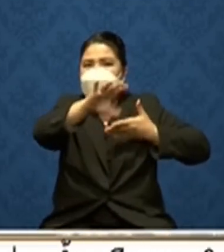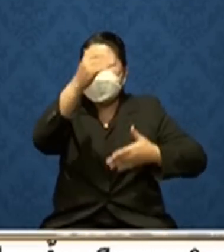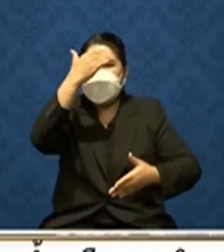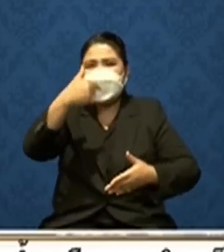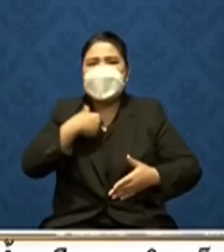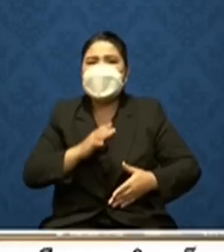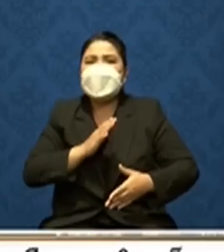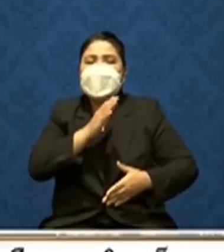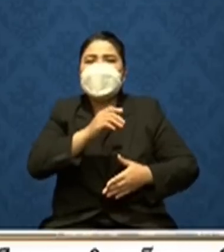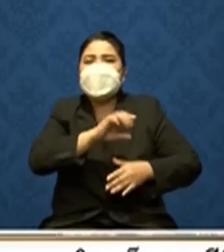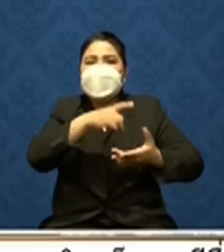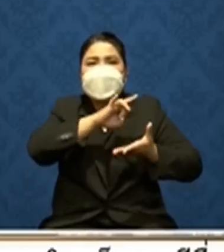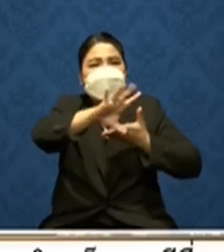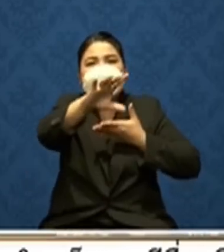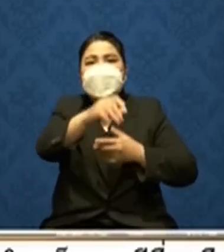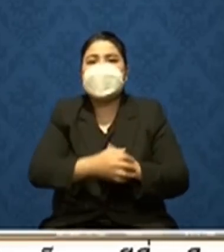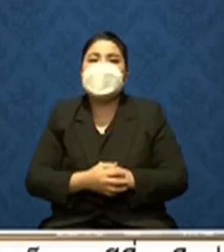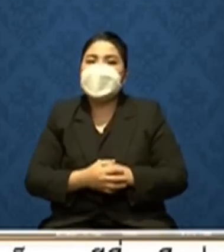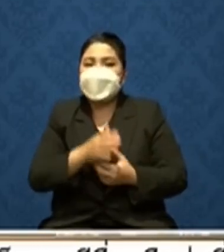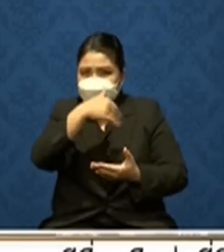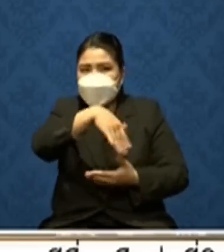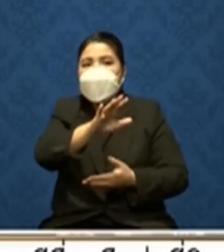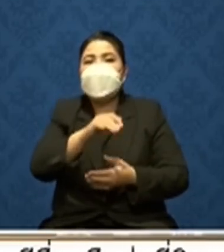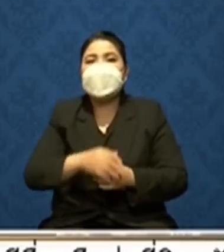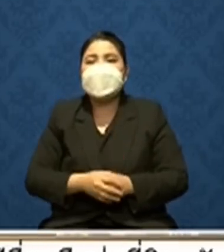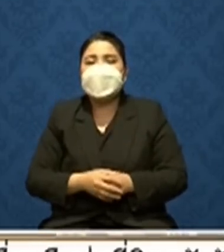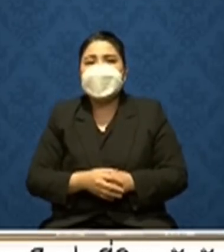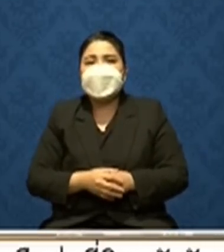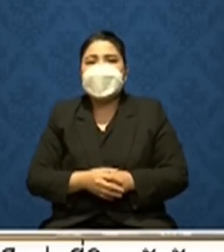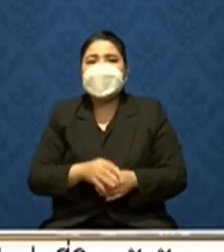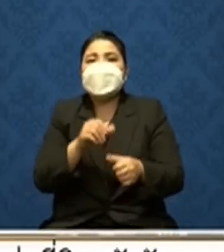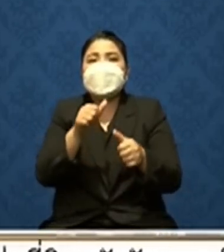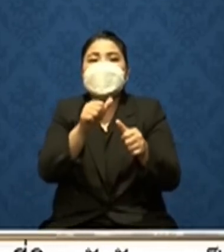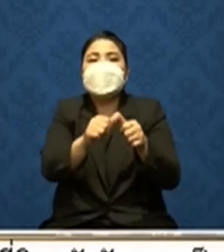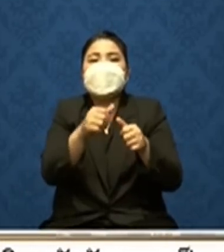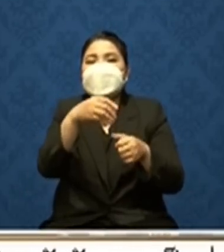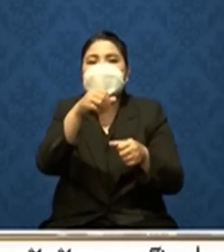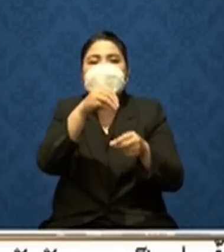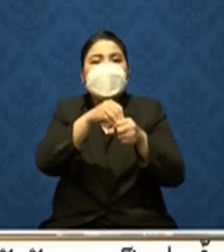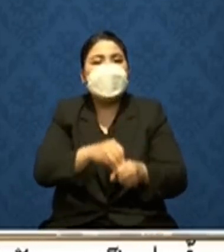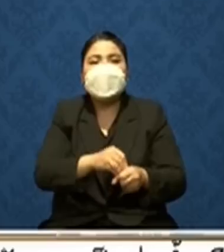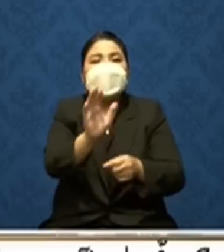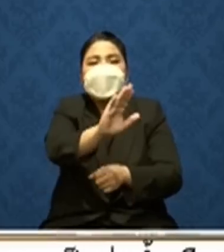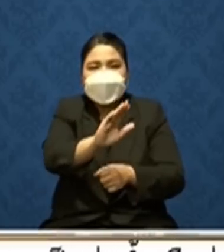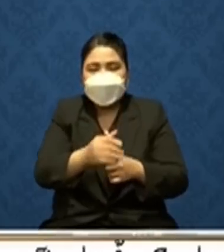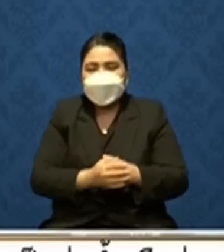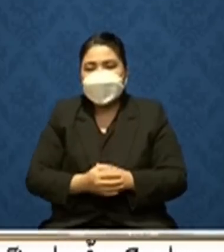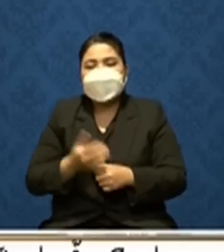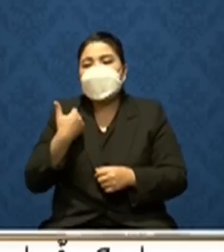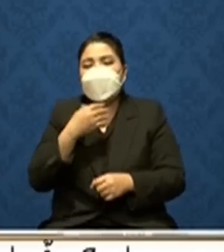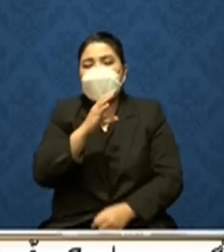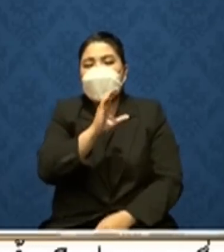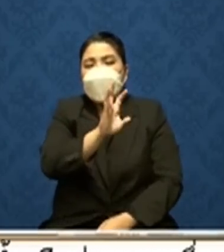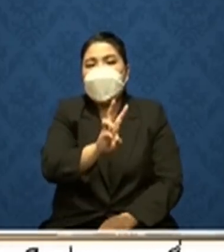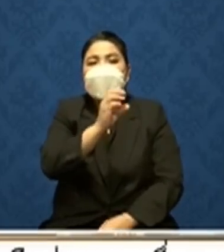สะพายนี้เลยเต็มไปด้วยนะครับท่านอ่าอันยาอยู่นี้ก็เป็น 6 08ทำลายประเทศ